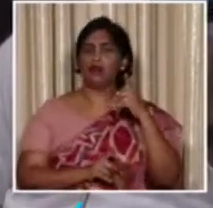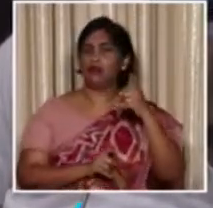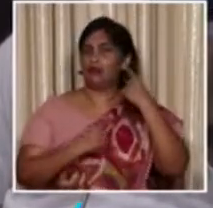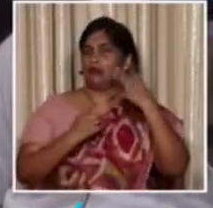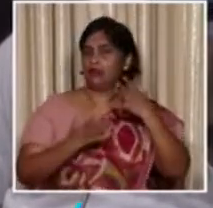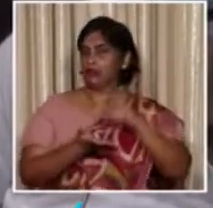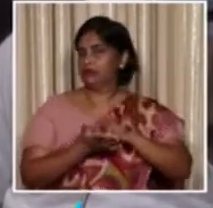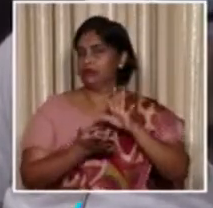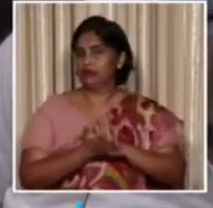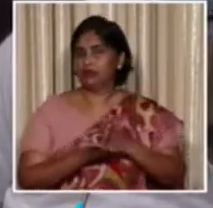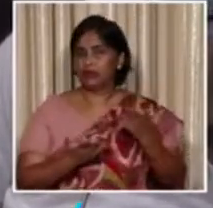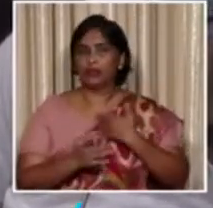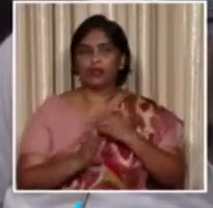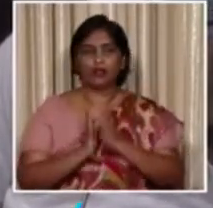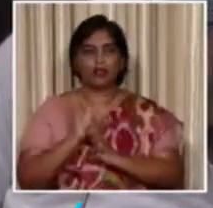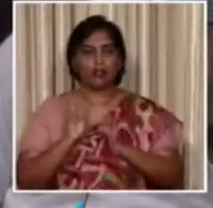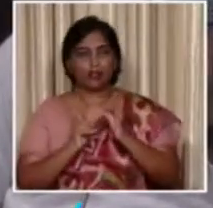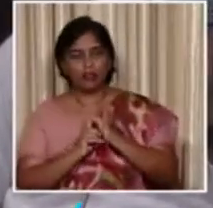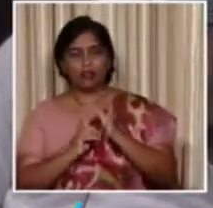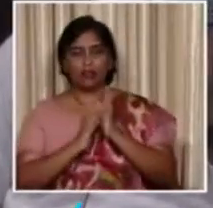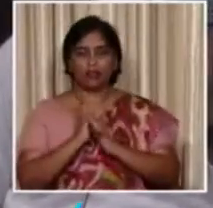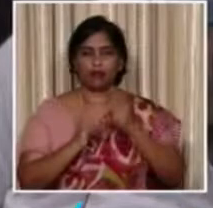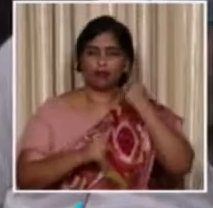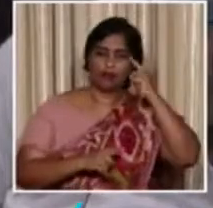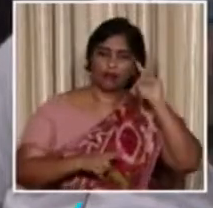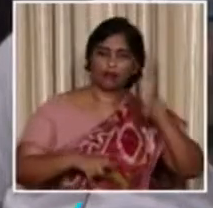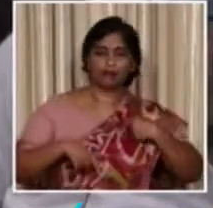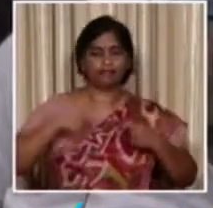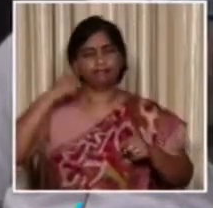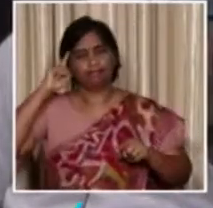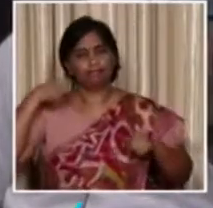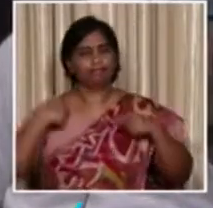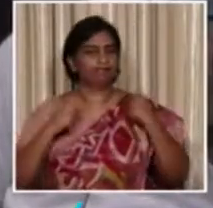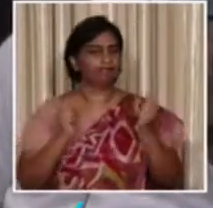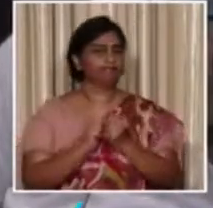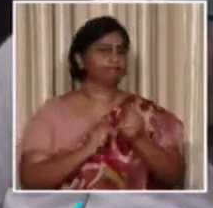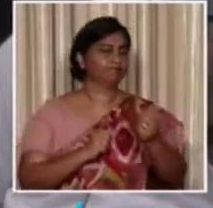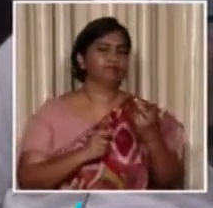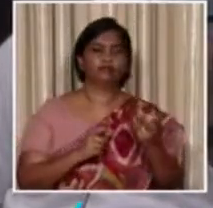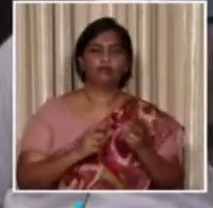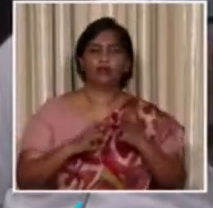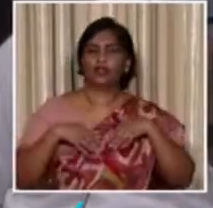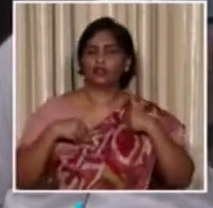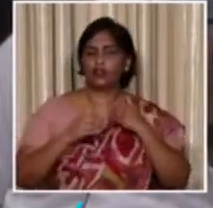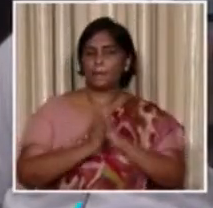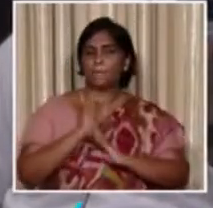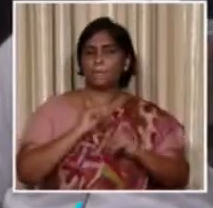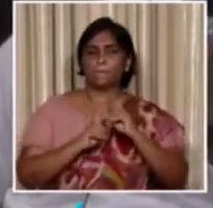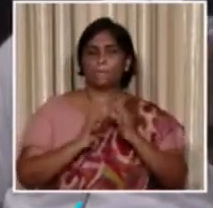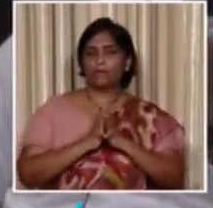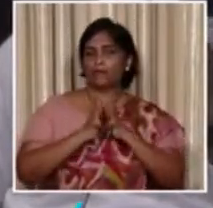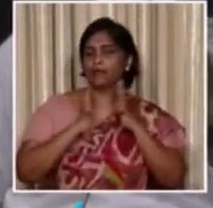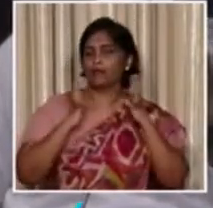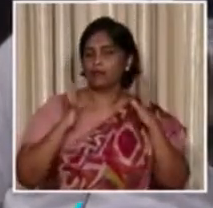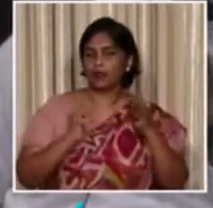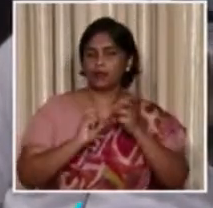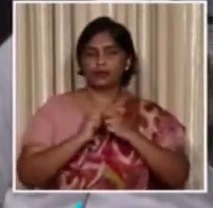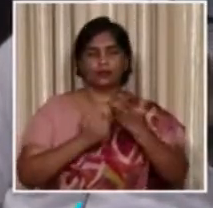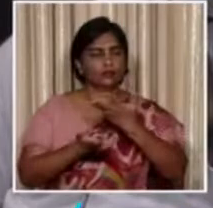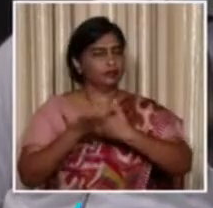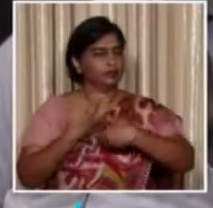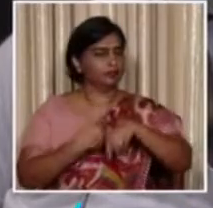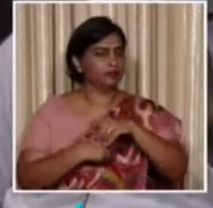ගිහිල්ලා එක එක ඇමතිවරයාට එක එක ඕනෑම විදිහට වැඩ කරන්න ගිහිල්ලා එතනින් සෞඛ්‍ය අමාත්‍යංශයේ විශාල අවුලකට පත්